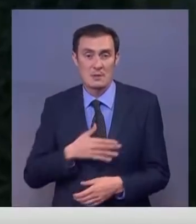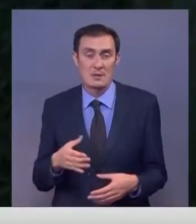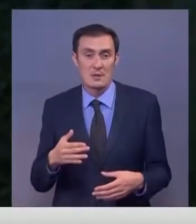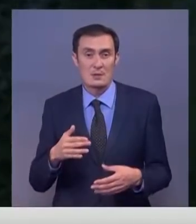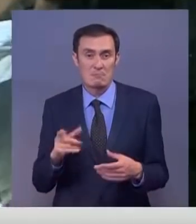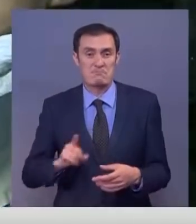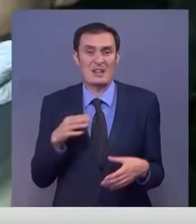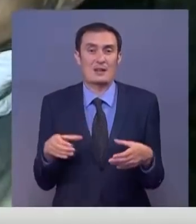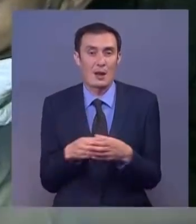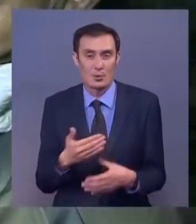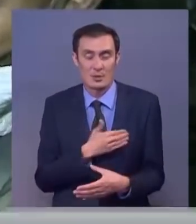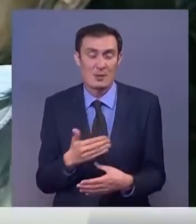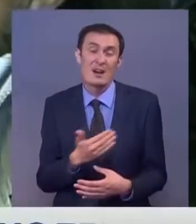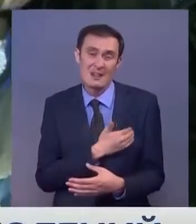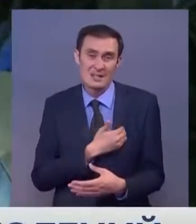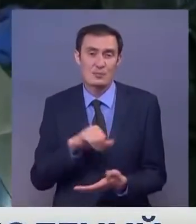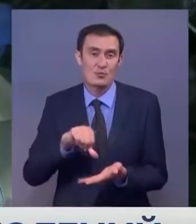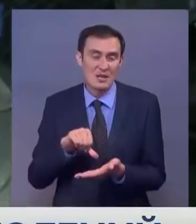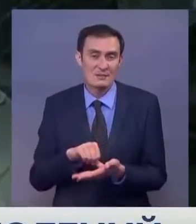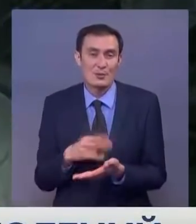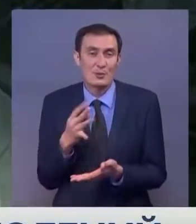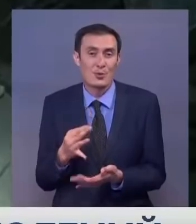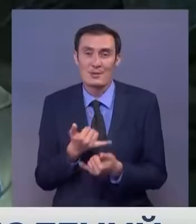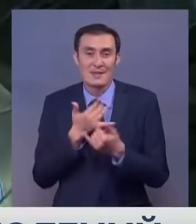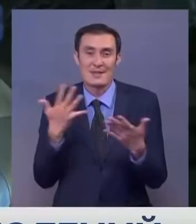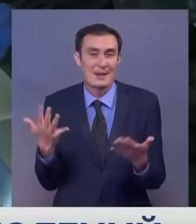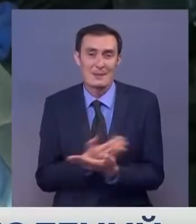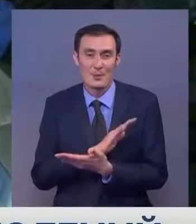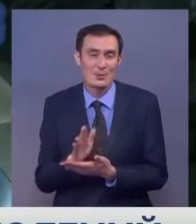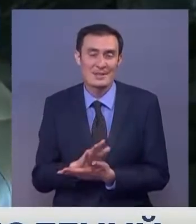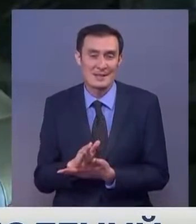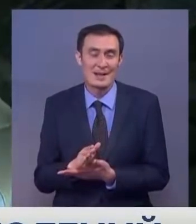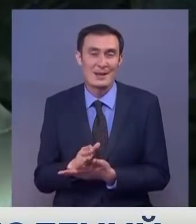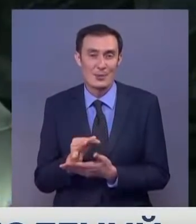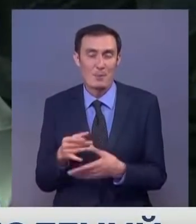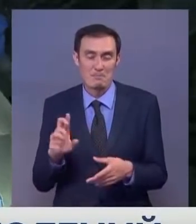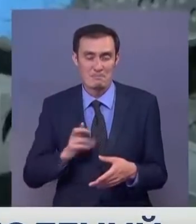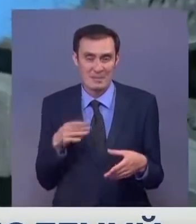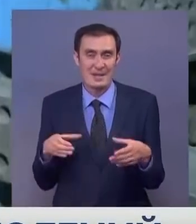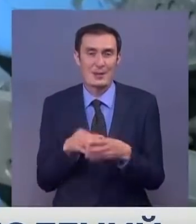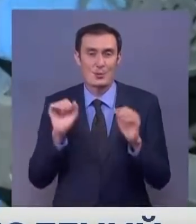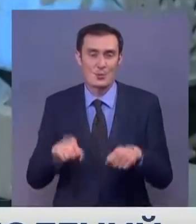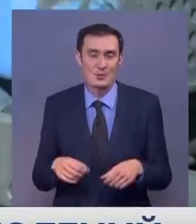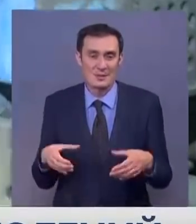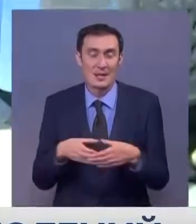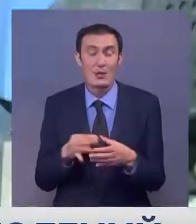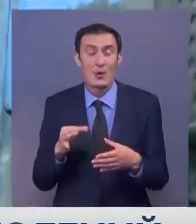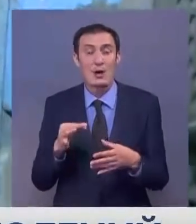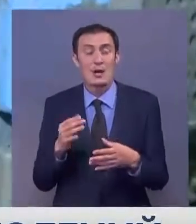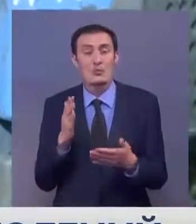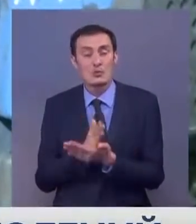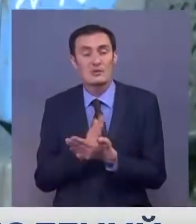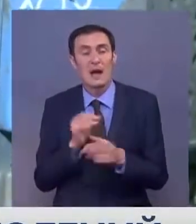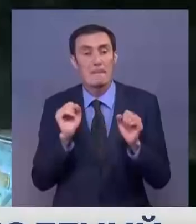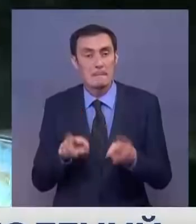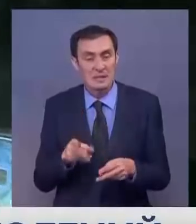создать бригаду. Хотелось бы участвовать, но не получается, еще маловато. Ну, бригаду можно создать. Однако, учитывая опасность